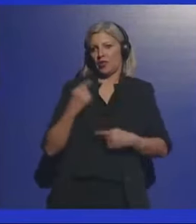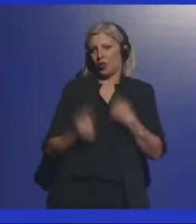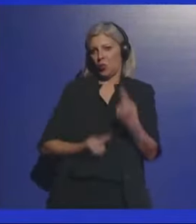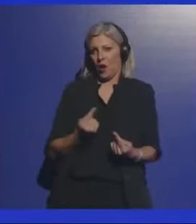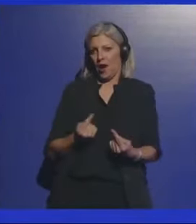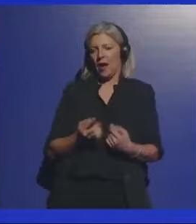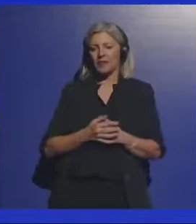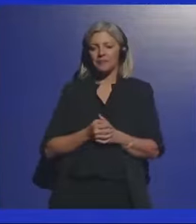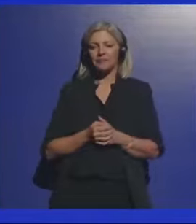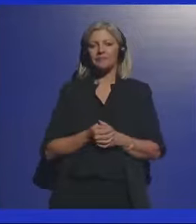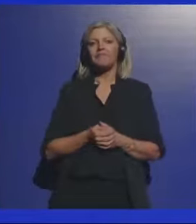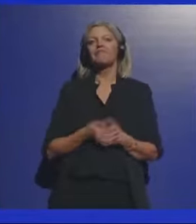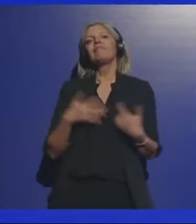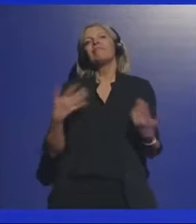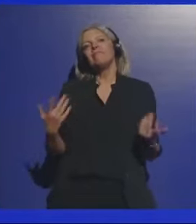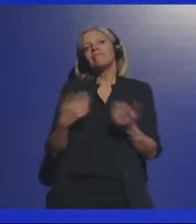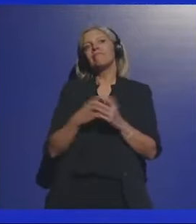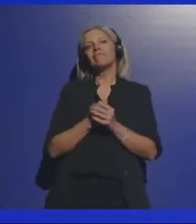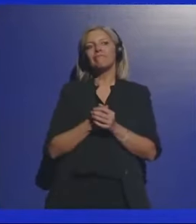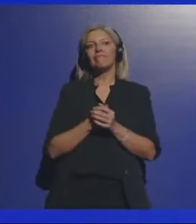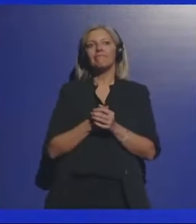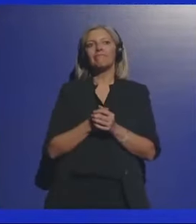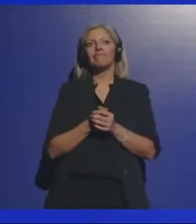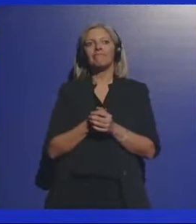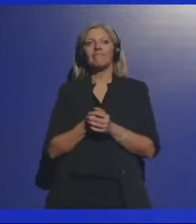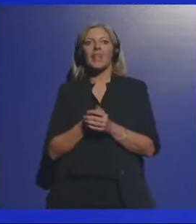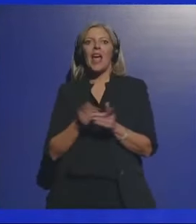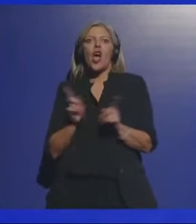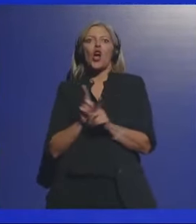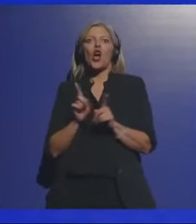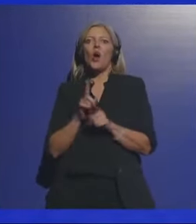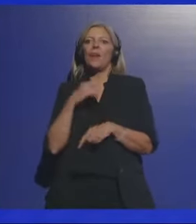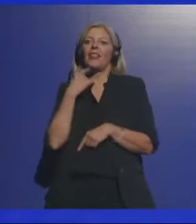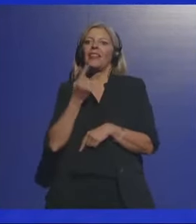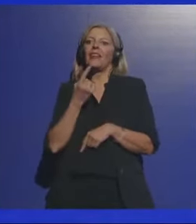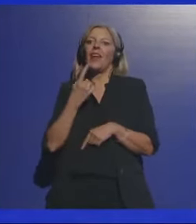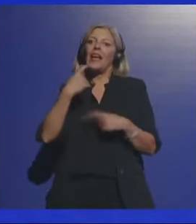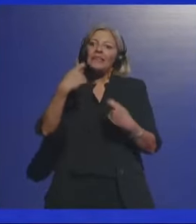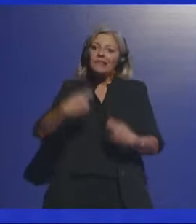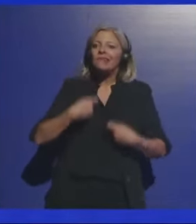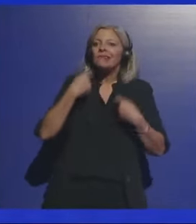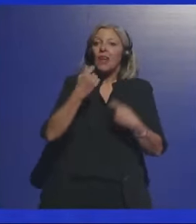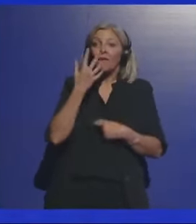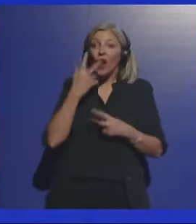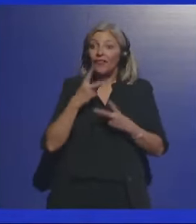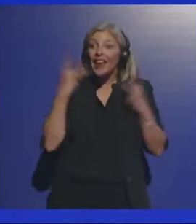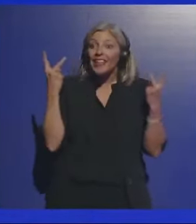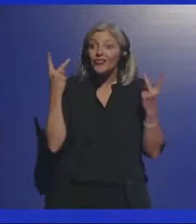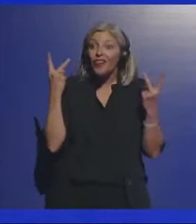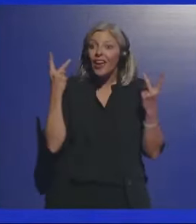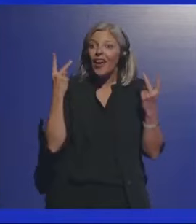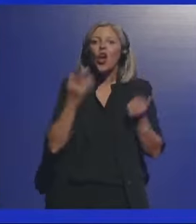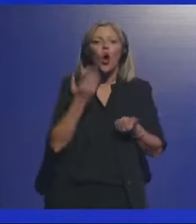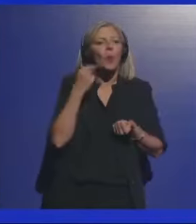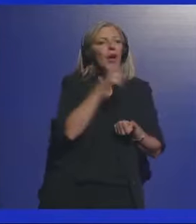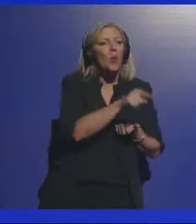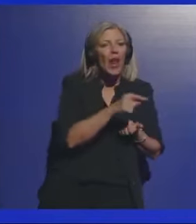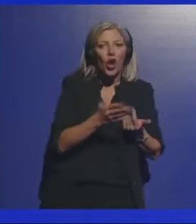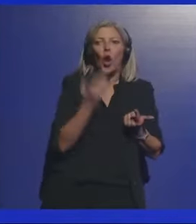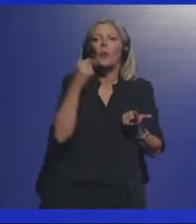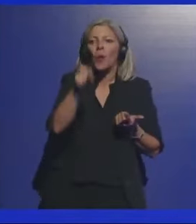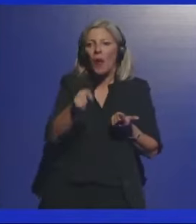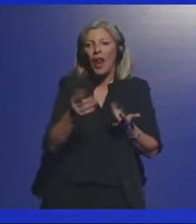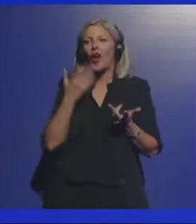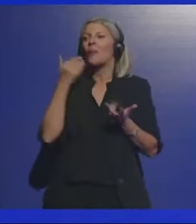è una vera e propria è una vera e propria induzione alla felicità loro dicono se la gente non sa cosa vuole glielo diciamo